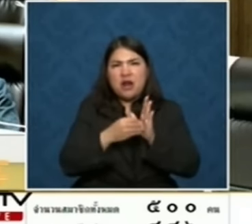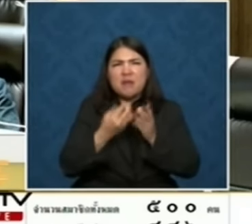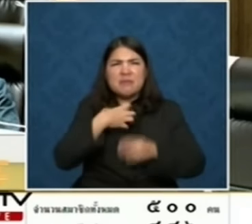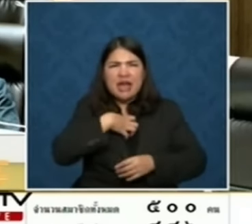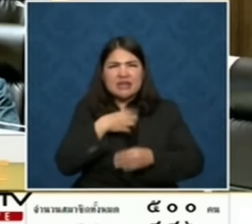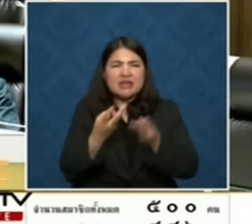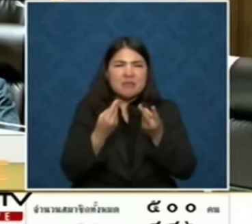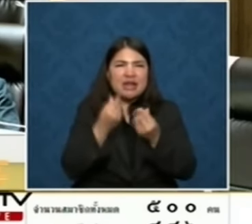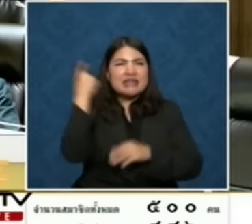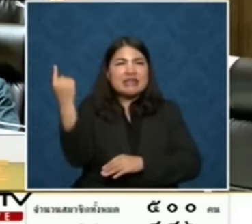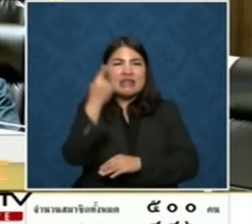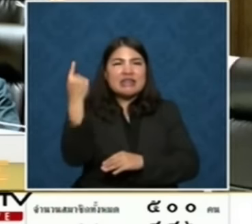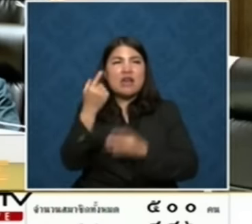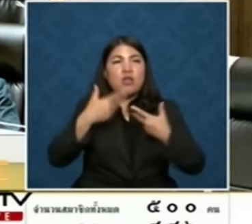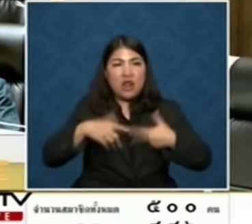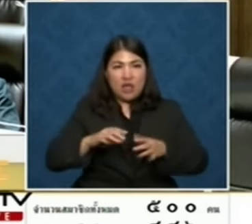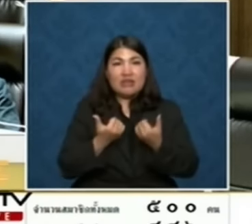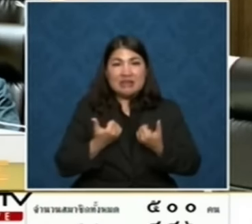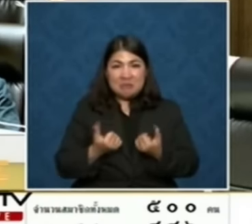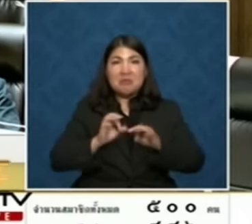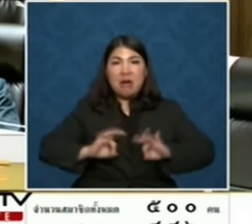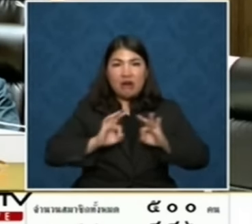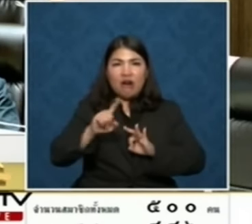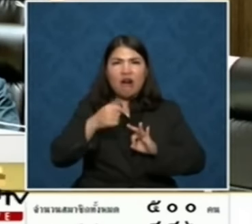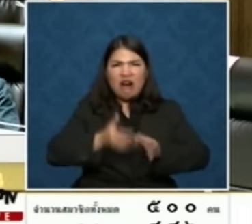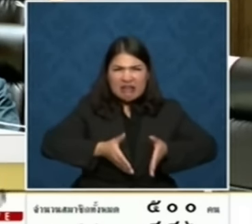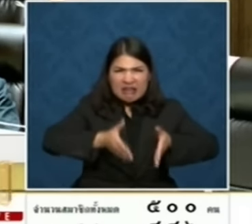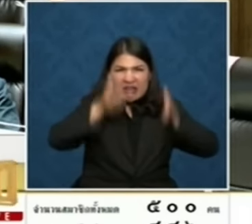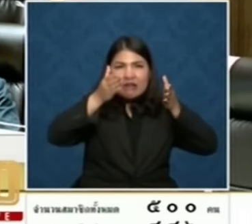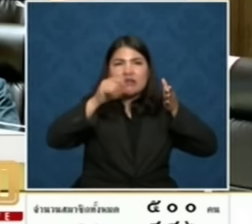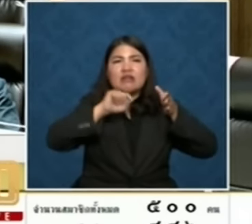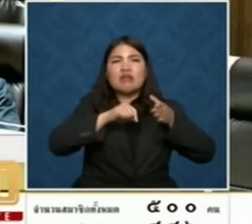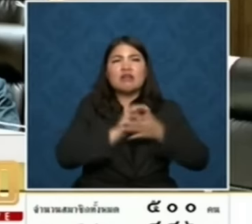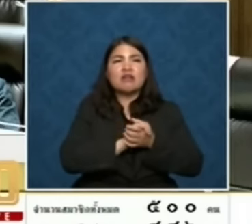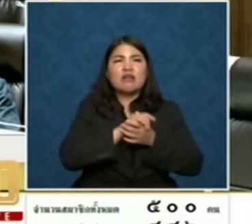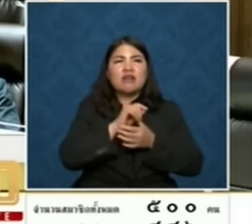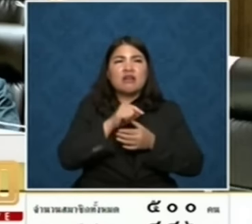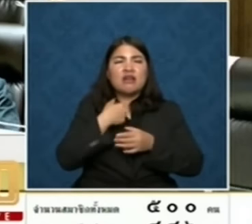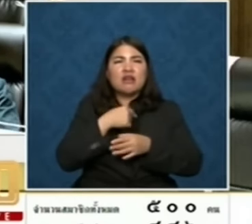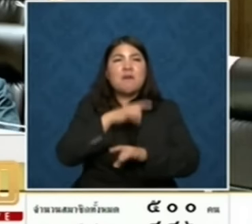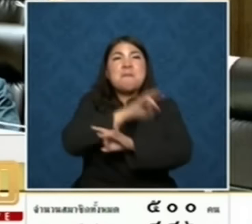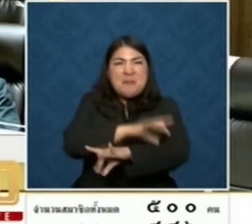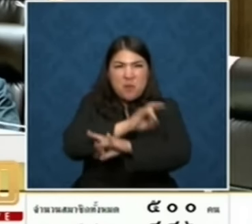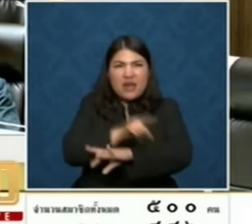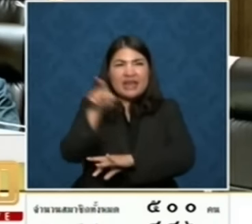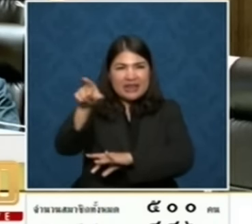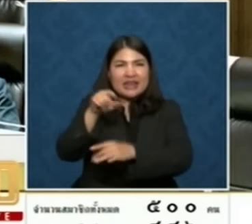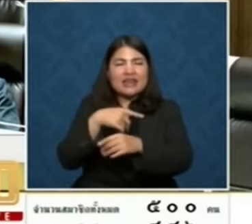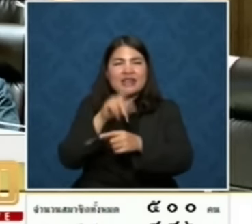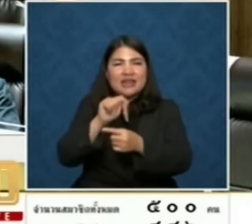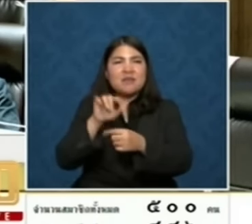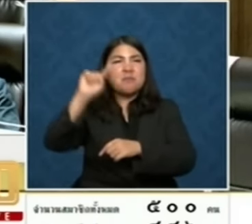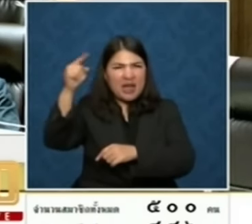จะต้องไขว่คว้าเอาไว้เพื่อแสดงให้เห็นว่าประเทศไทยเอาจริงเอาจังกับการจัดการอาชญกรรมข้ามชาติช่วยกอบกู้ภาพลักษณ์ของ